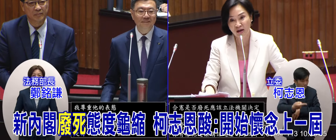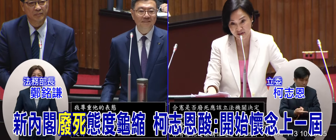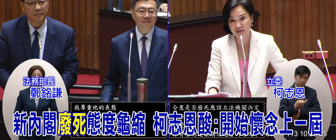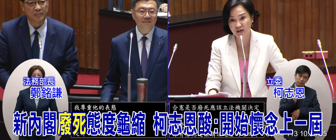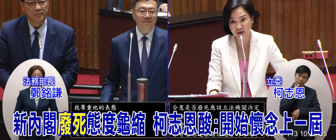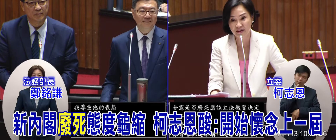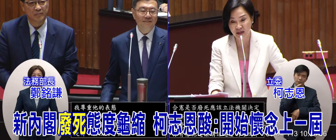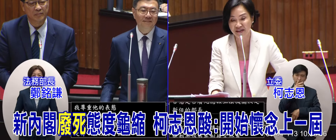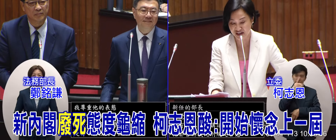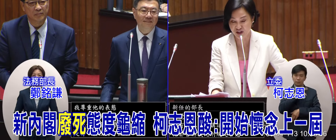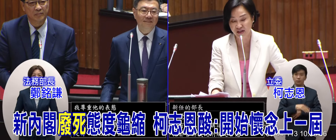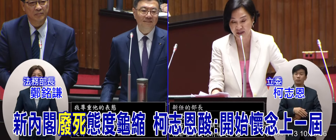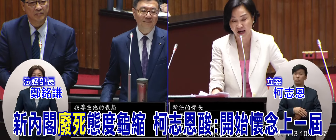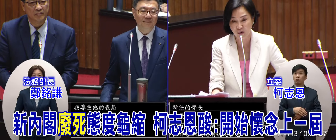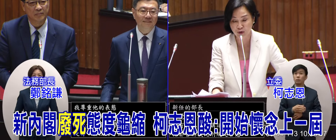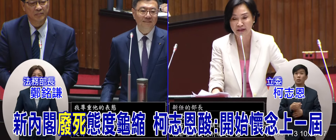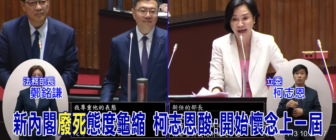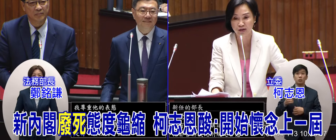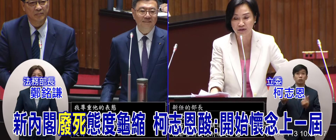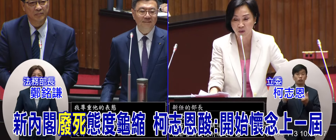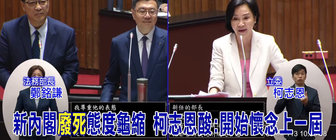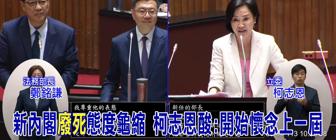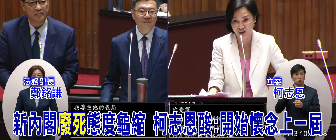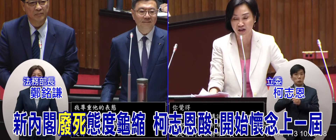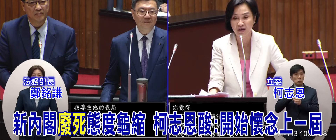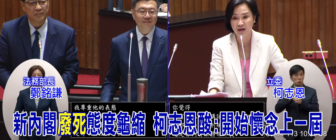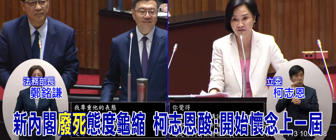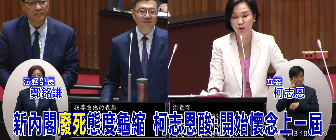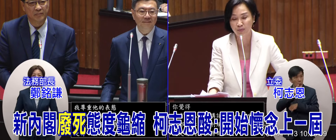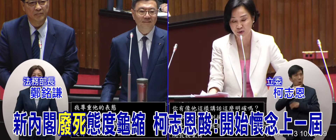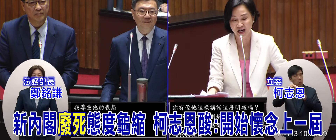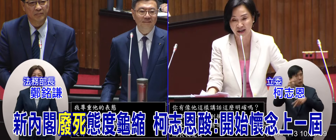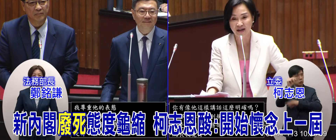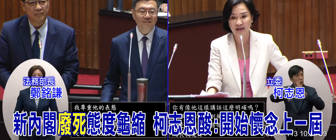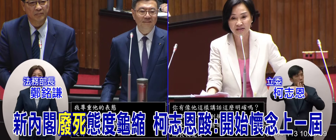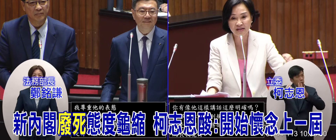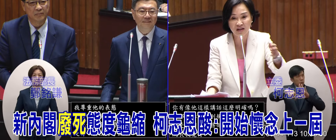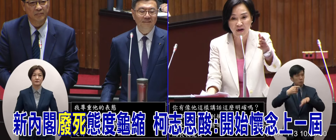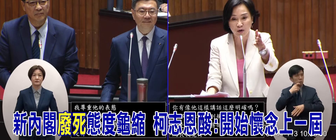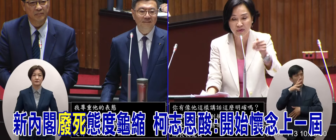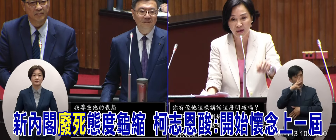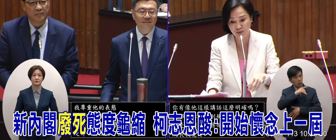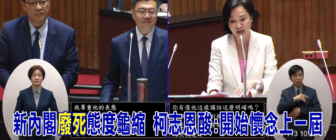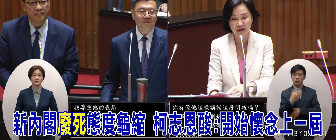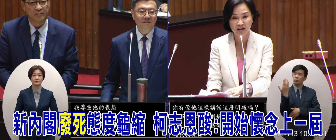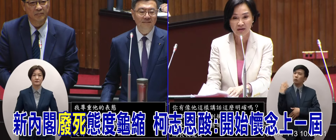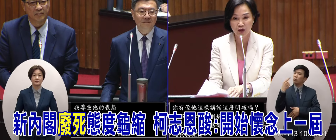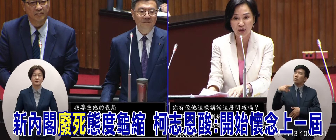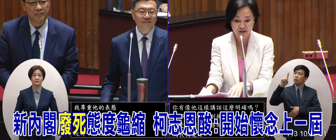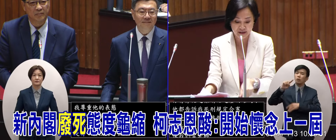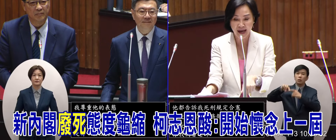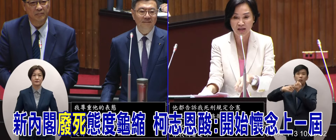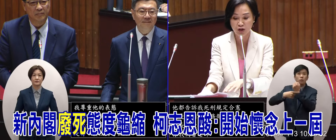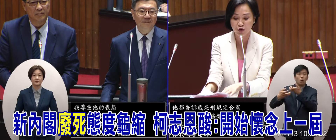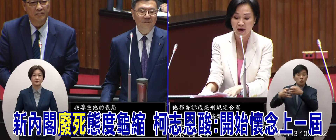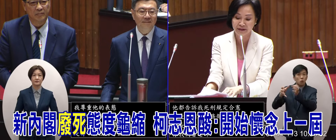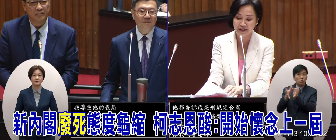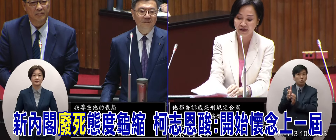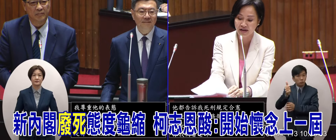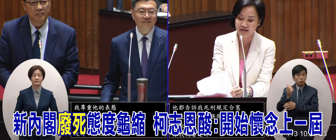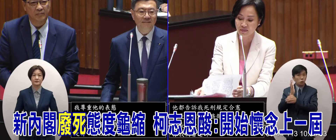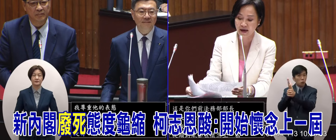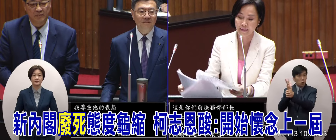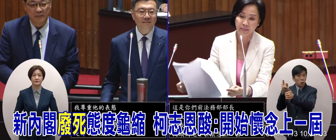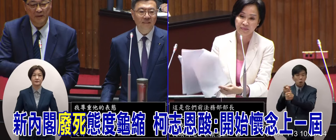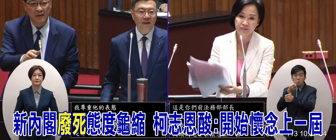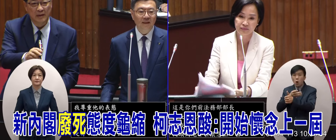我觉得到行政院的那个也是一样啊，我都已经开始有点怀念前法务部长了。新任的法务部长，部长，你对他的这句话你的